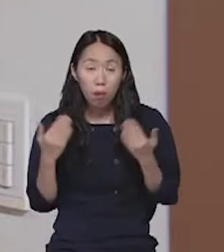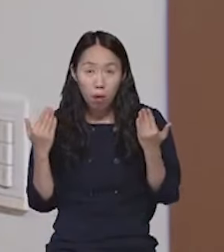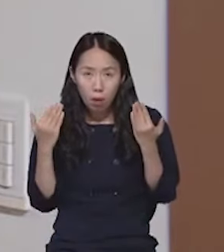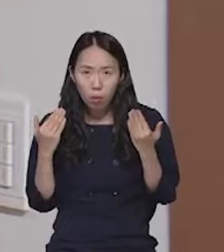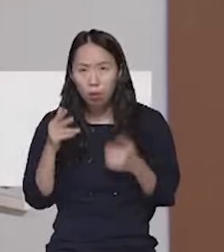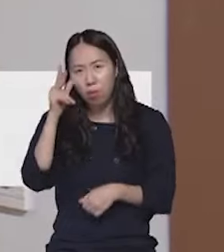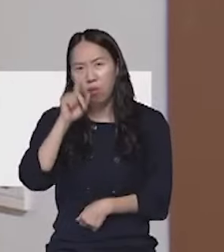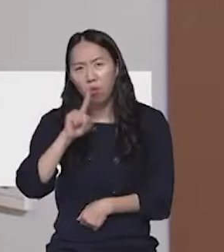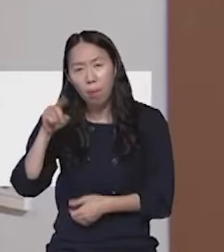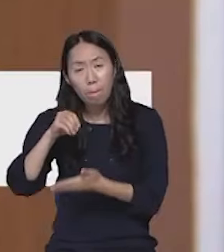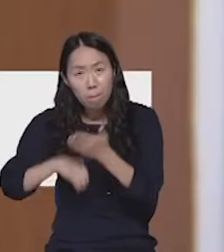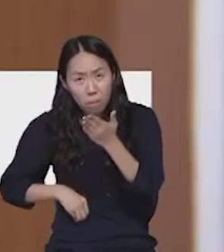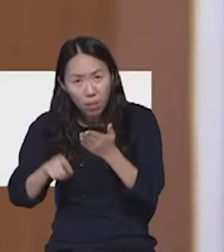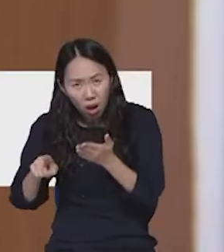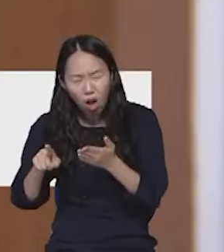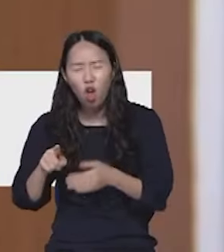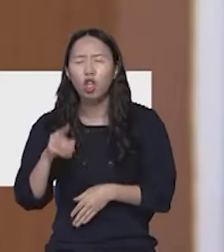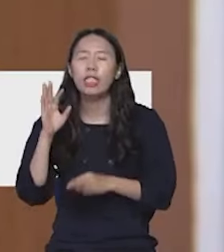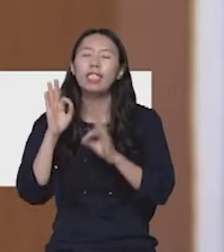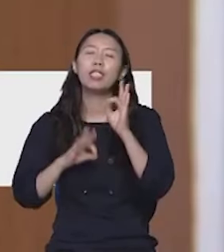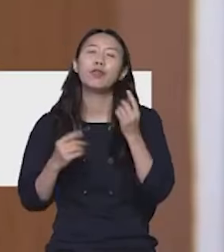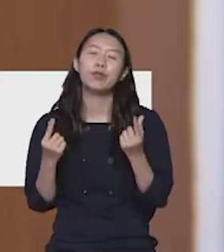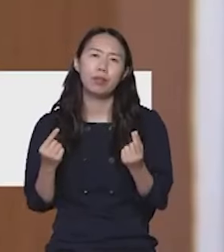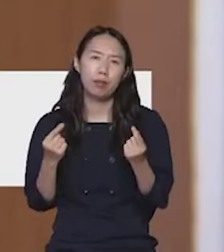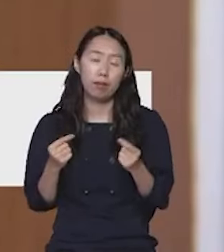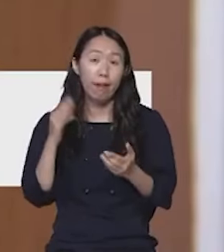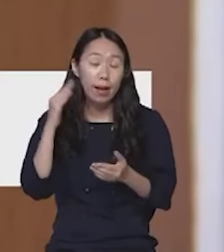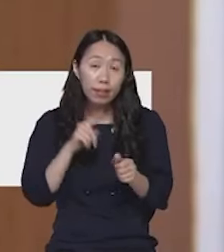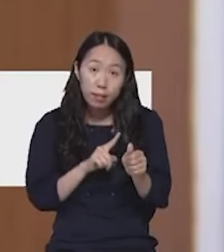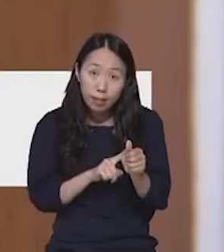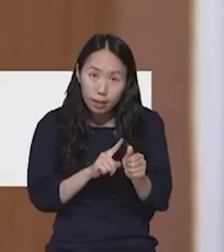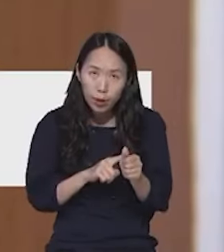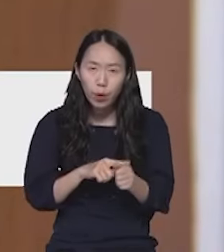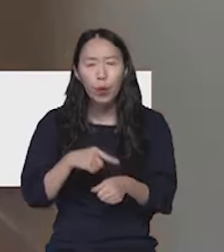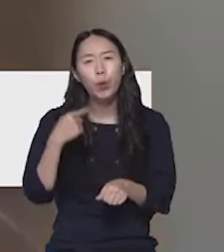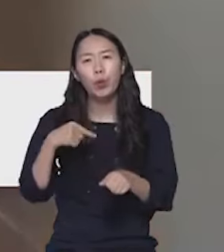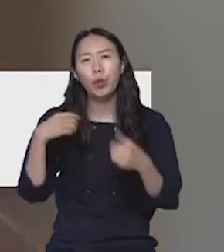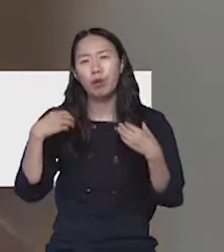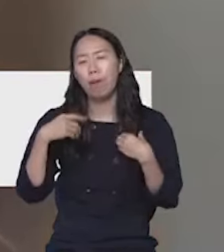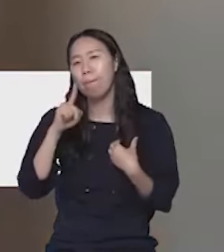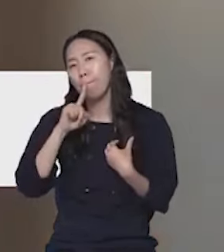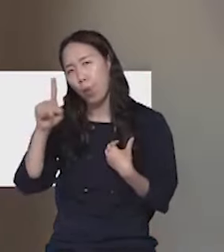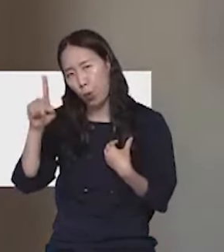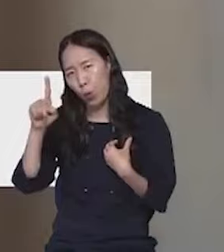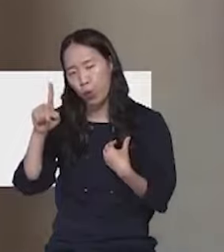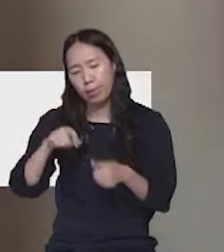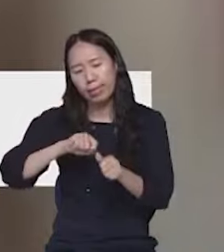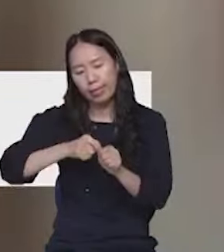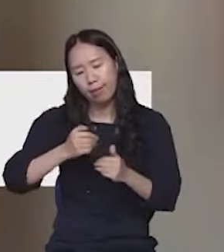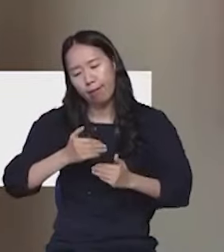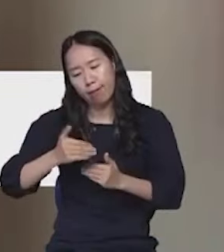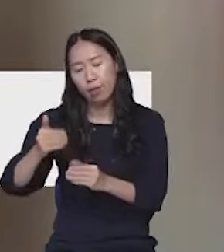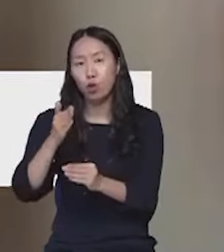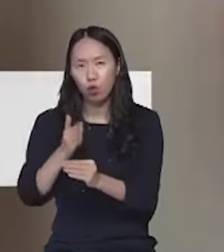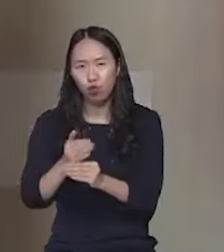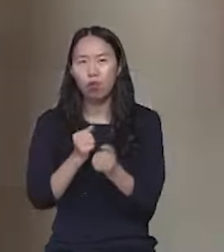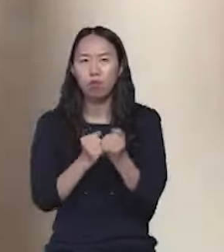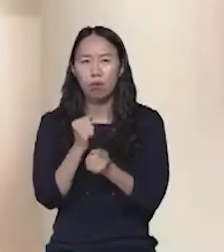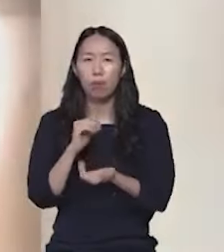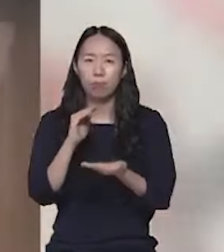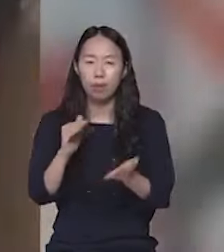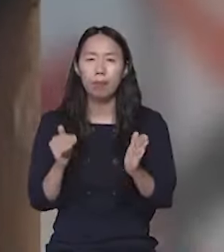경찰 신고가 누락된 건 실수였고 해당 학생에 대해서는 교육청에 보고해 징계 절차가 진행 중이라고